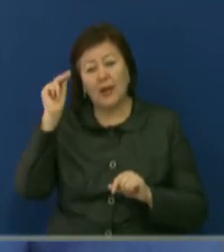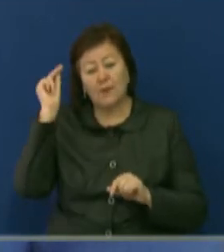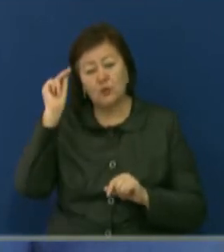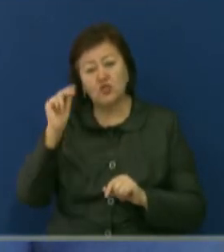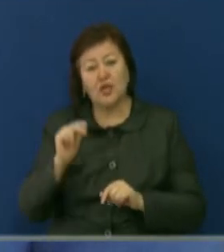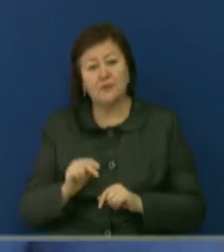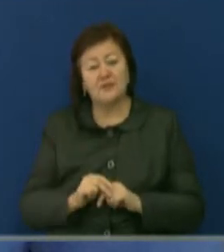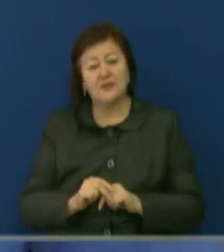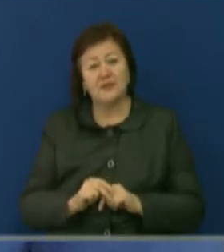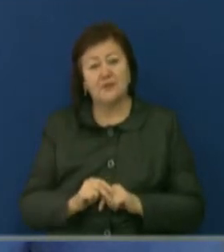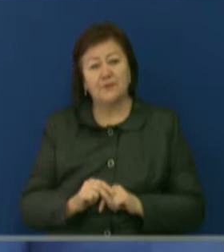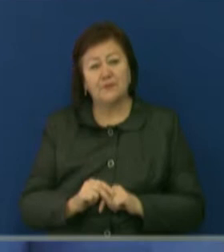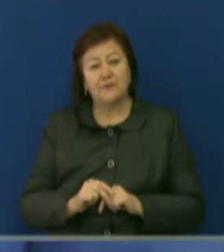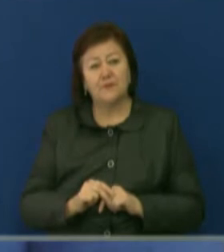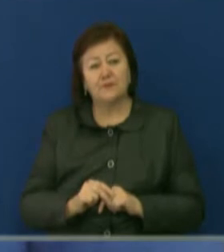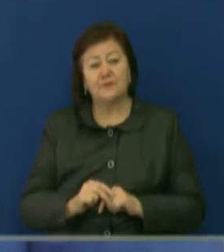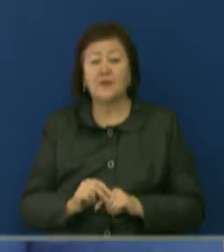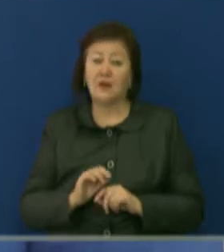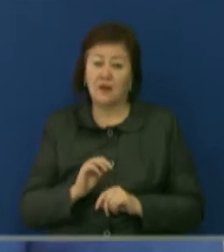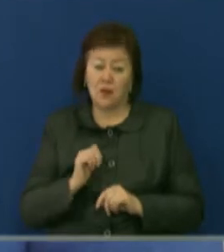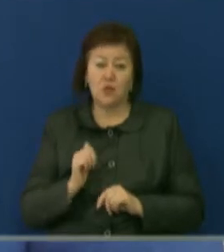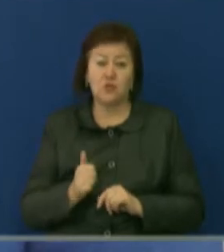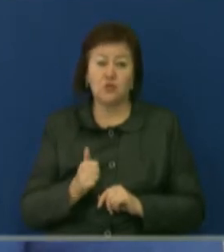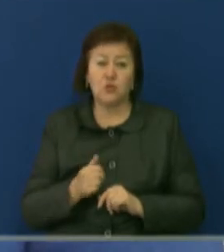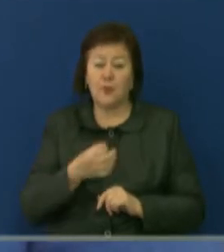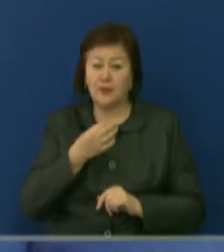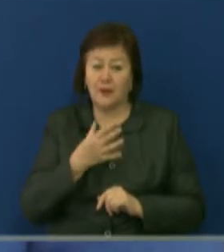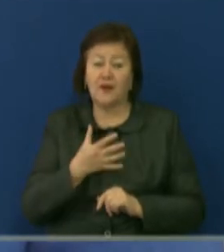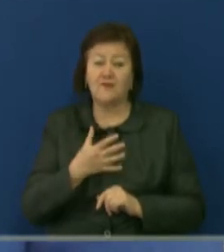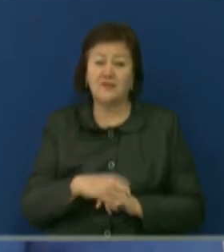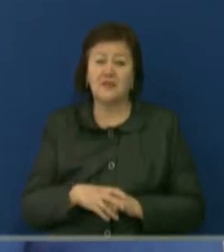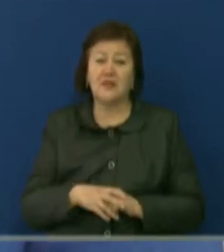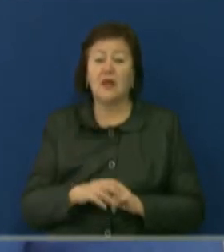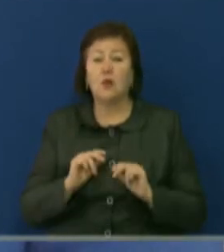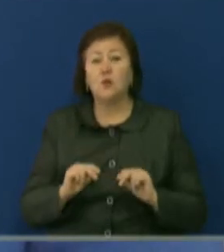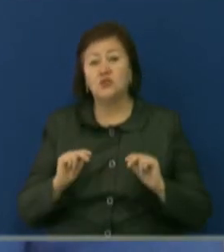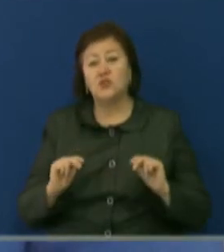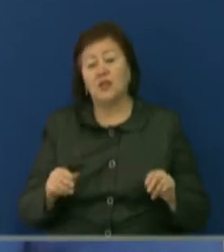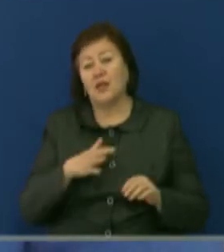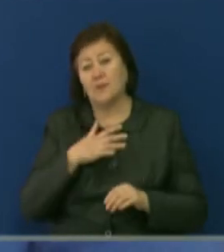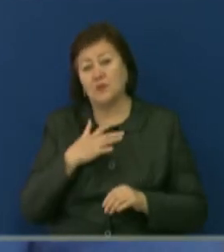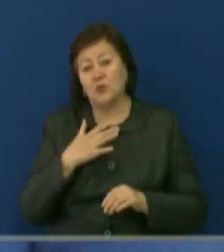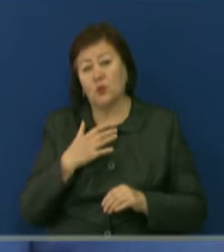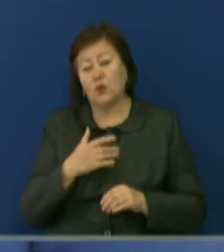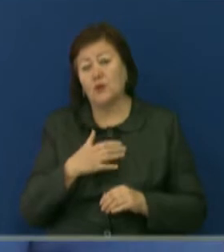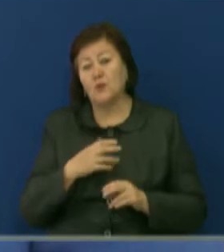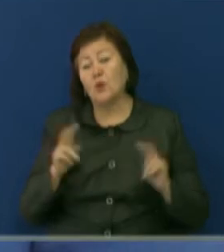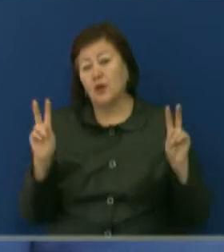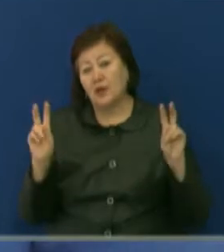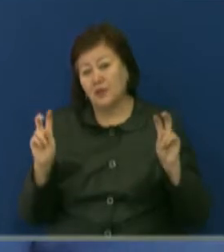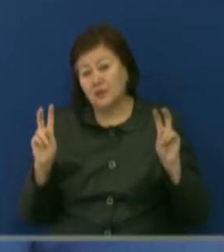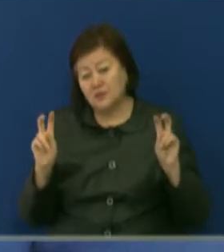баратын болдық. Өте жақсы мұғалімдер, көп жақсы тақырыпты айтып